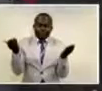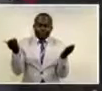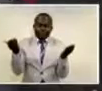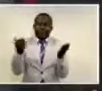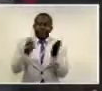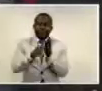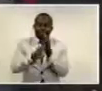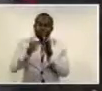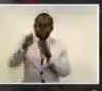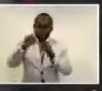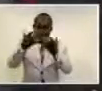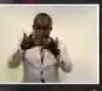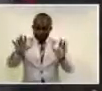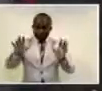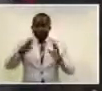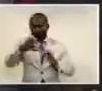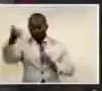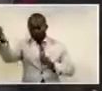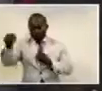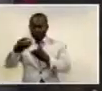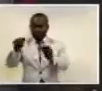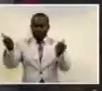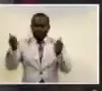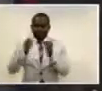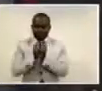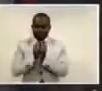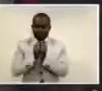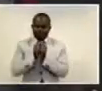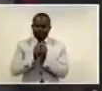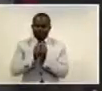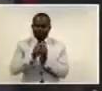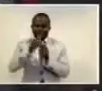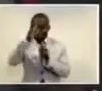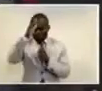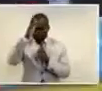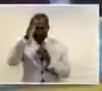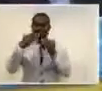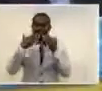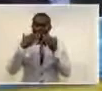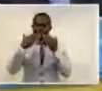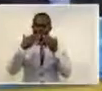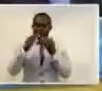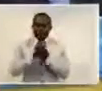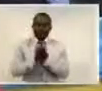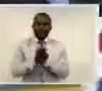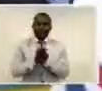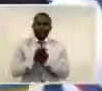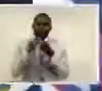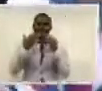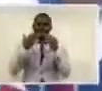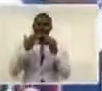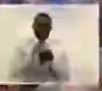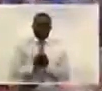Ubwo ikibazo cyarangiye ugenda kigukorera. Yego papa merci beaucoup. Nasande sana.